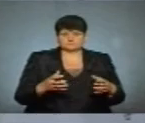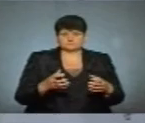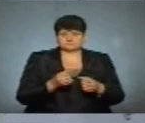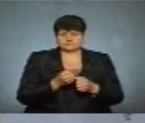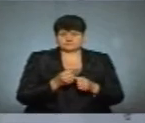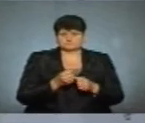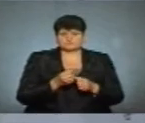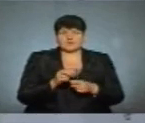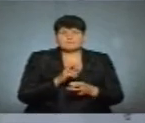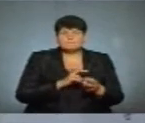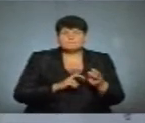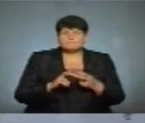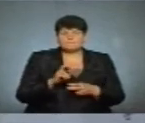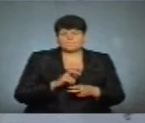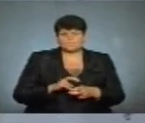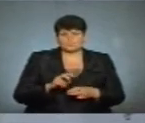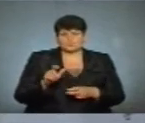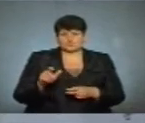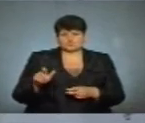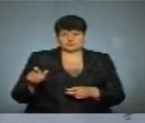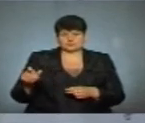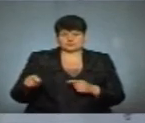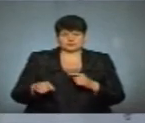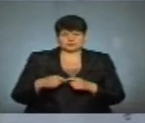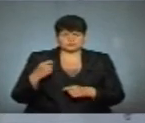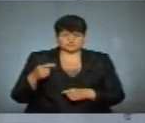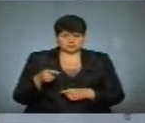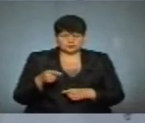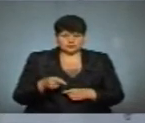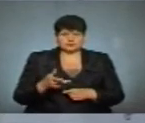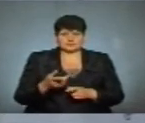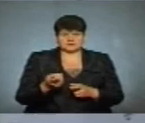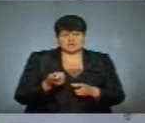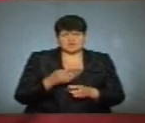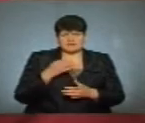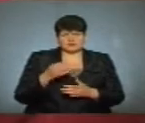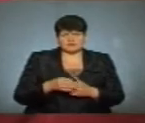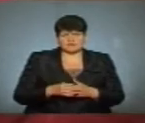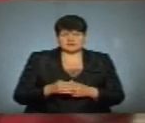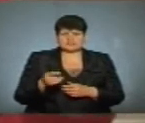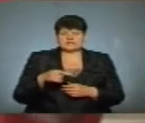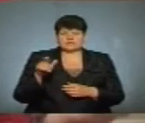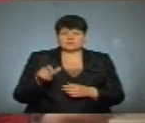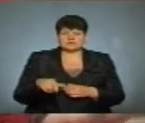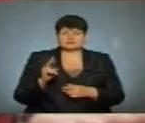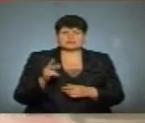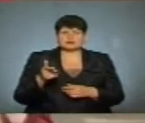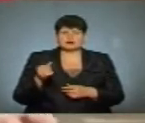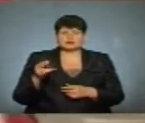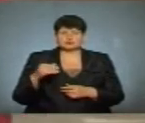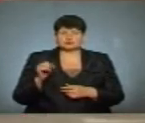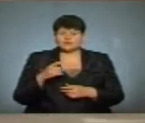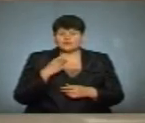дій для пошуку даних порушників та притягнення їх до відповідальності. Тернополянка Катерина Гайдук каже,